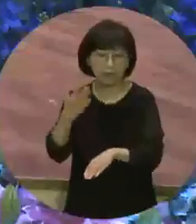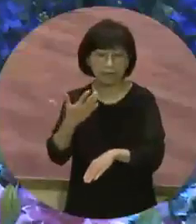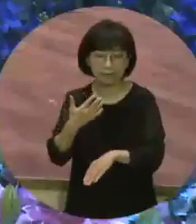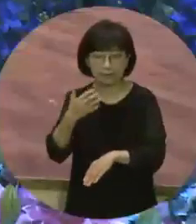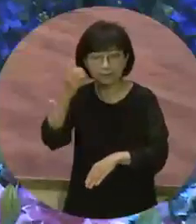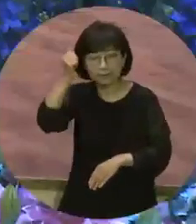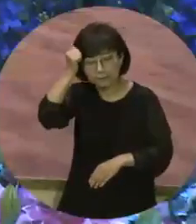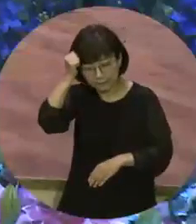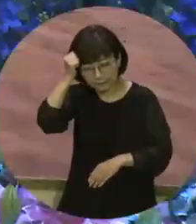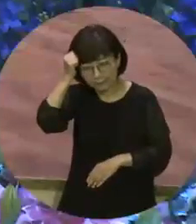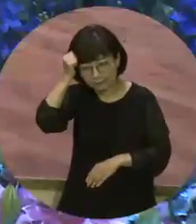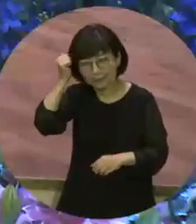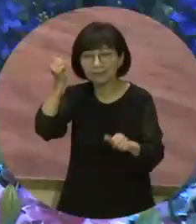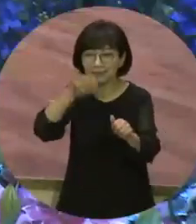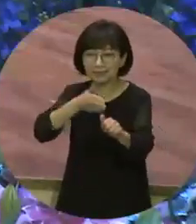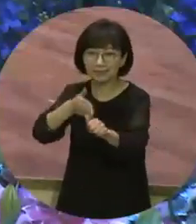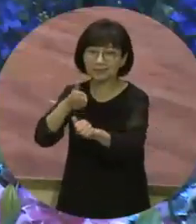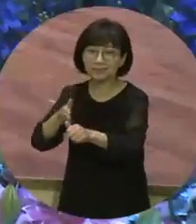있다.